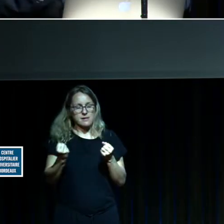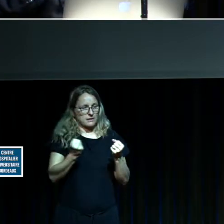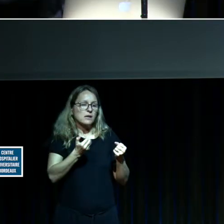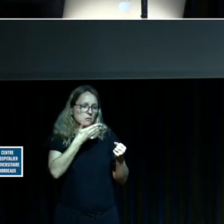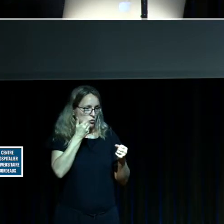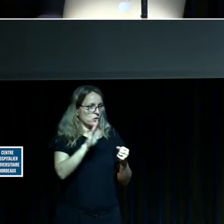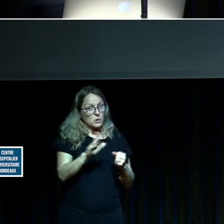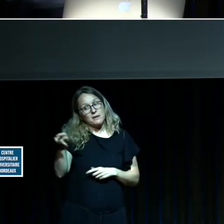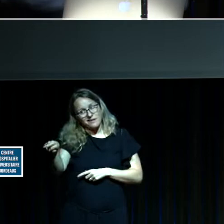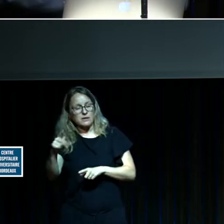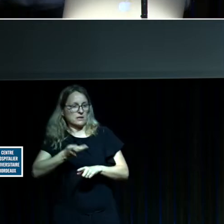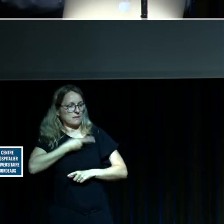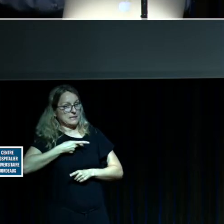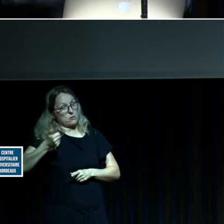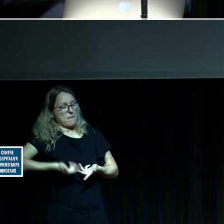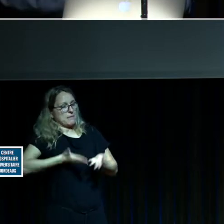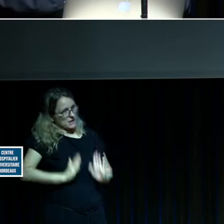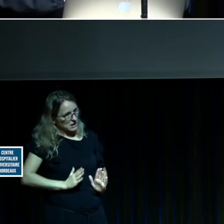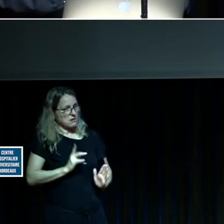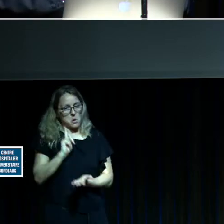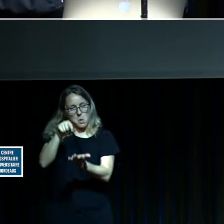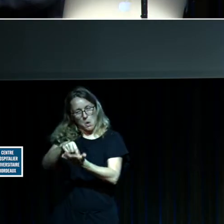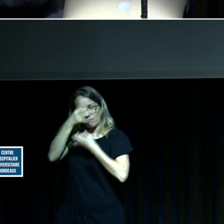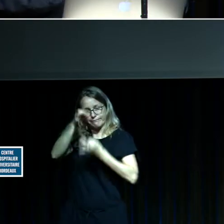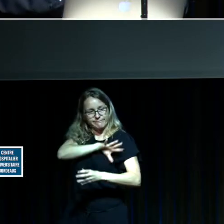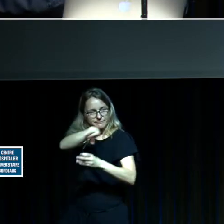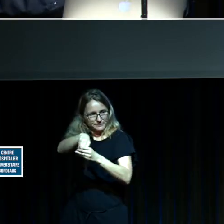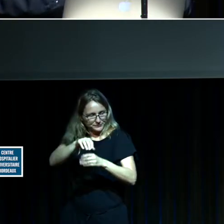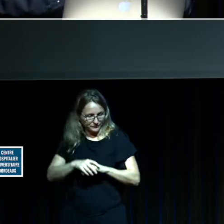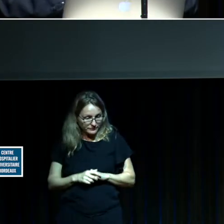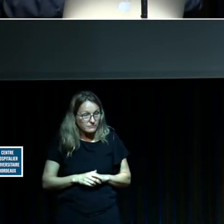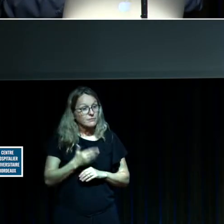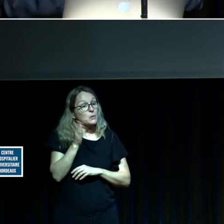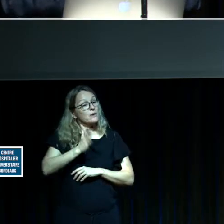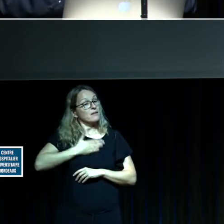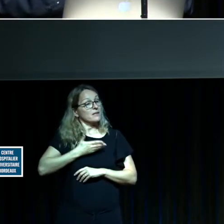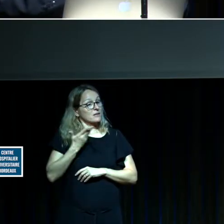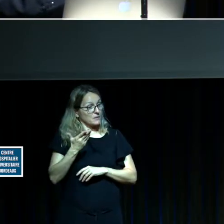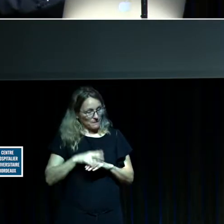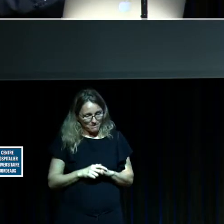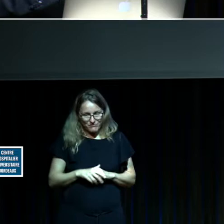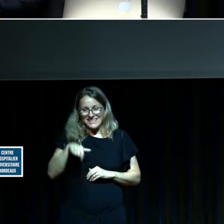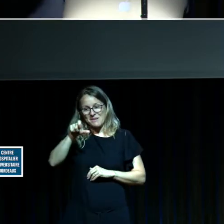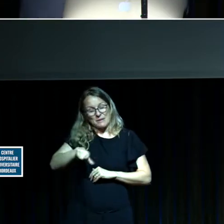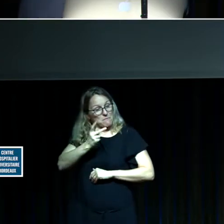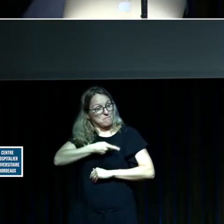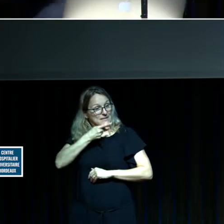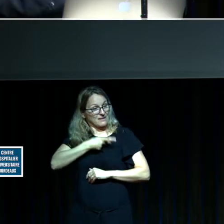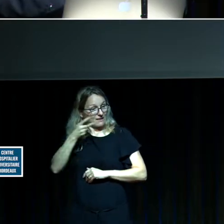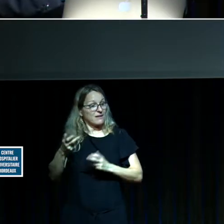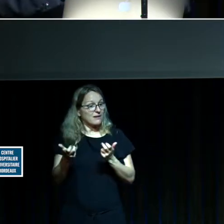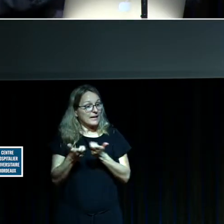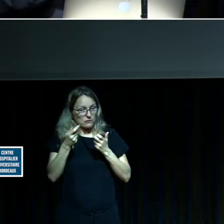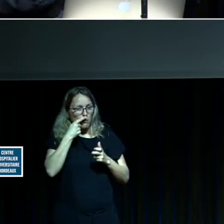mieux que le régulateur vous envoie au bon endroit. Autre énorme avantage, c'est que le régulateur, non seulement il vous envoie quelqu'un